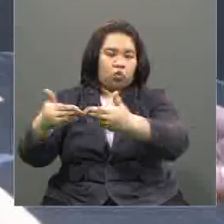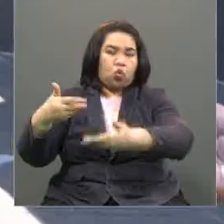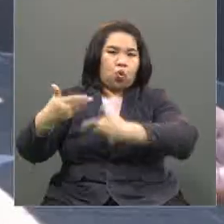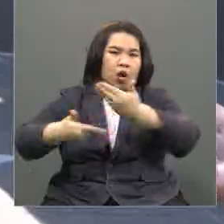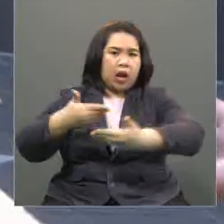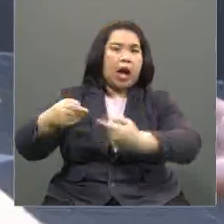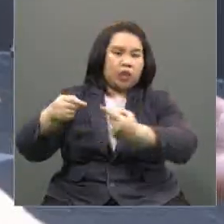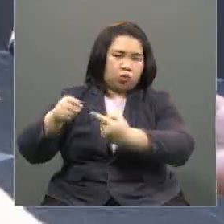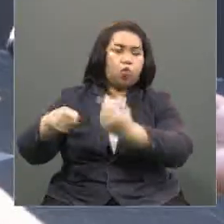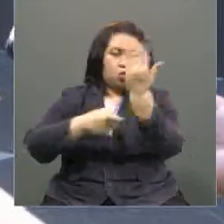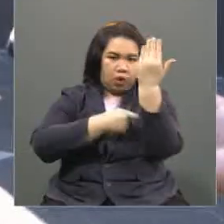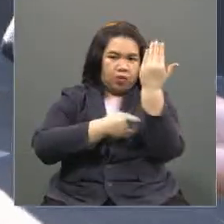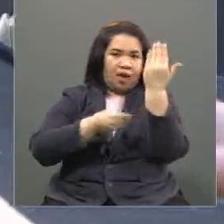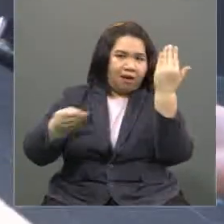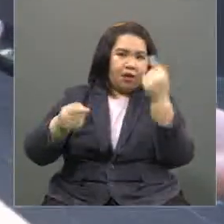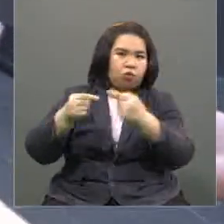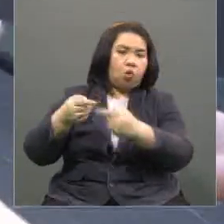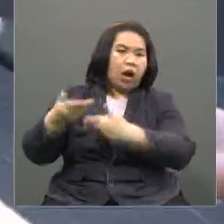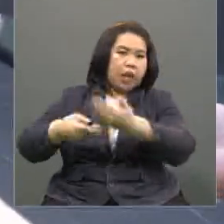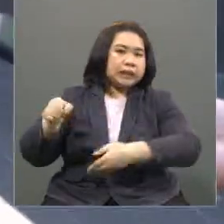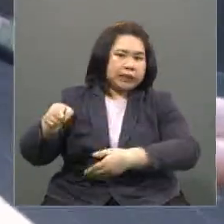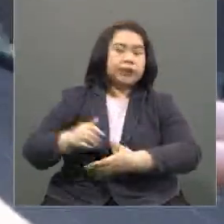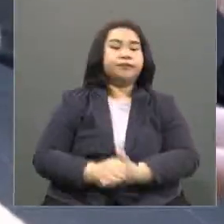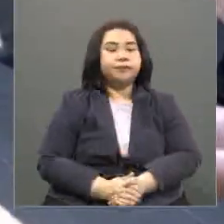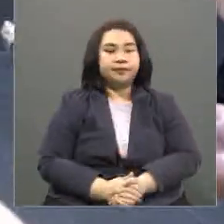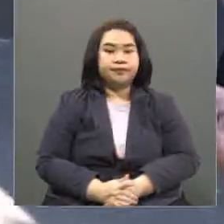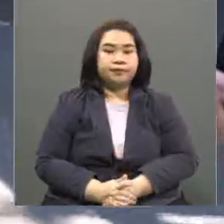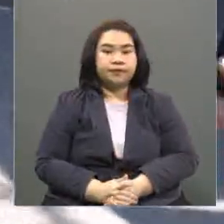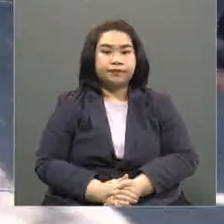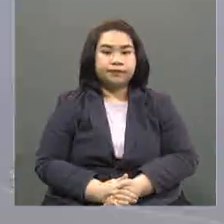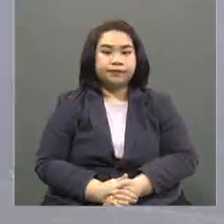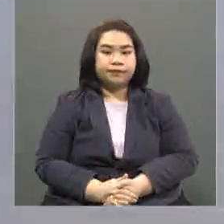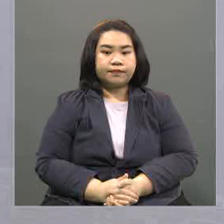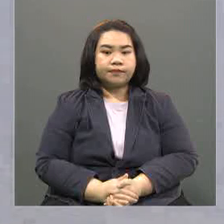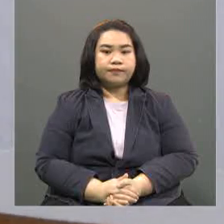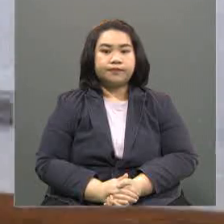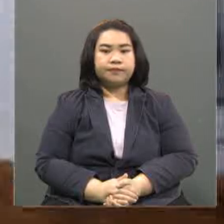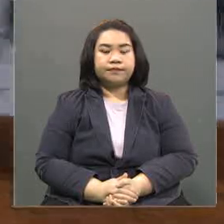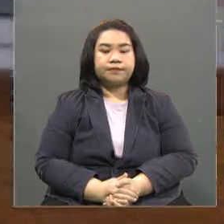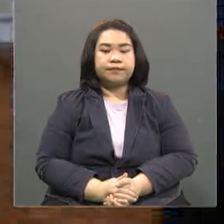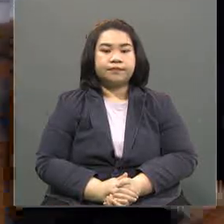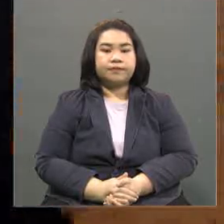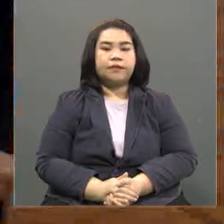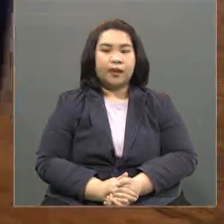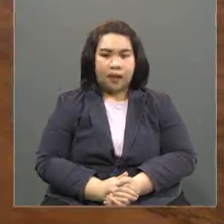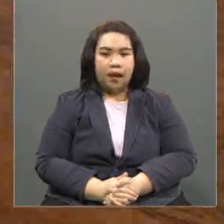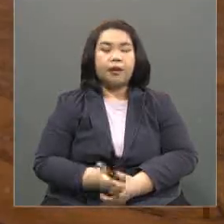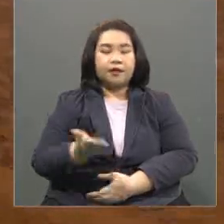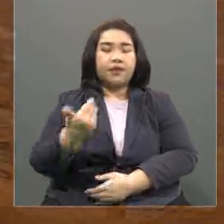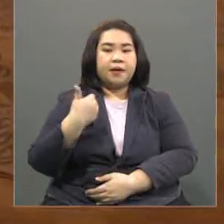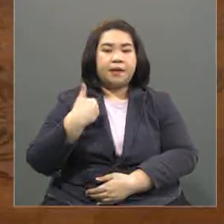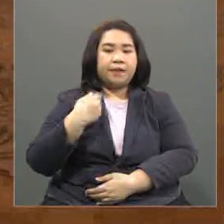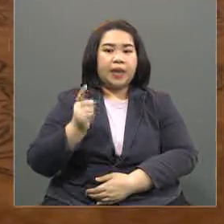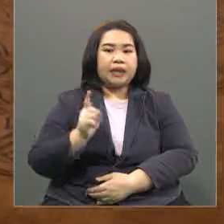ซียก็ถือว่าเป็นข่าวดี ส่วนการหารือค่ะกับนายสอน